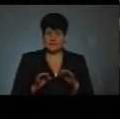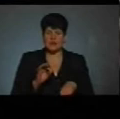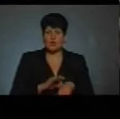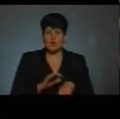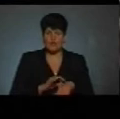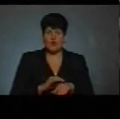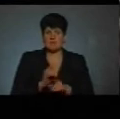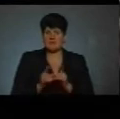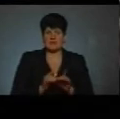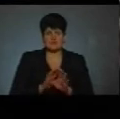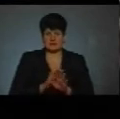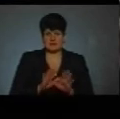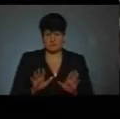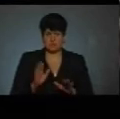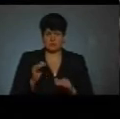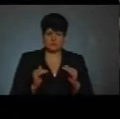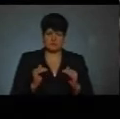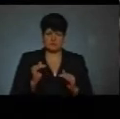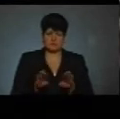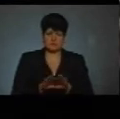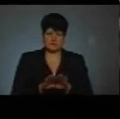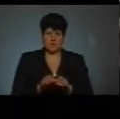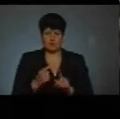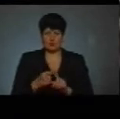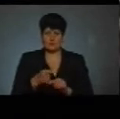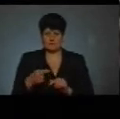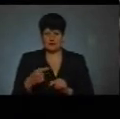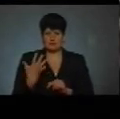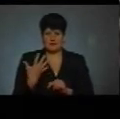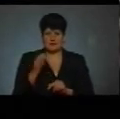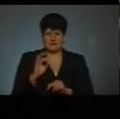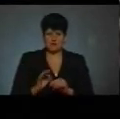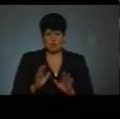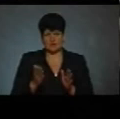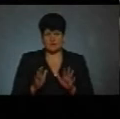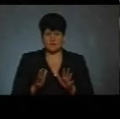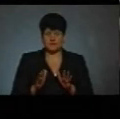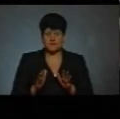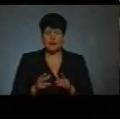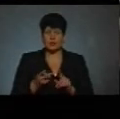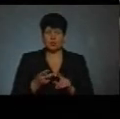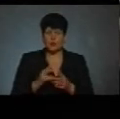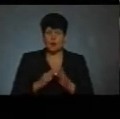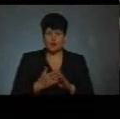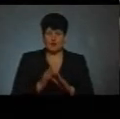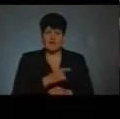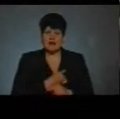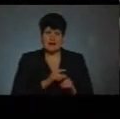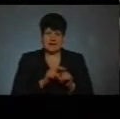не змінюватись, мав би коливатись в межах плюс-мінус 5%, не більше. Друга умова –